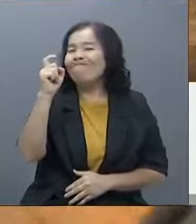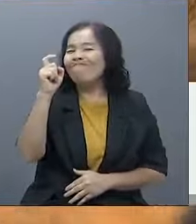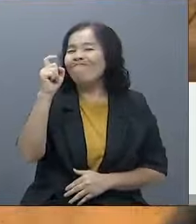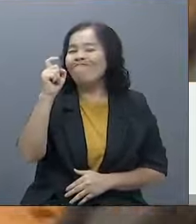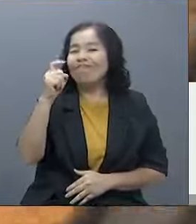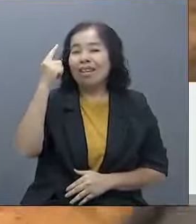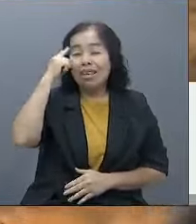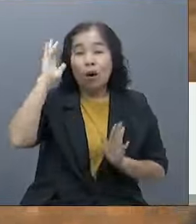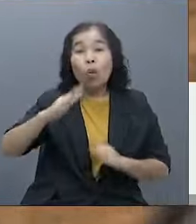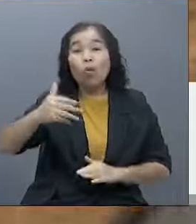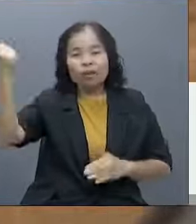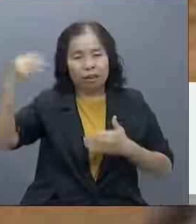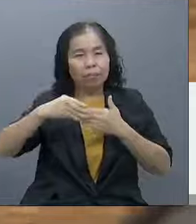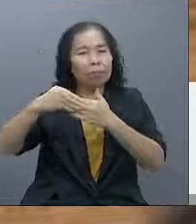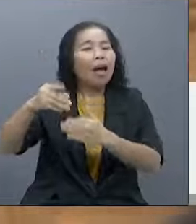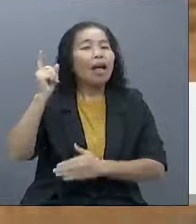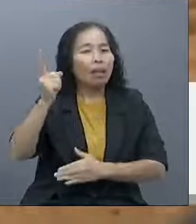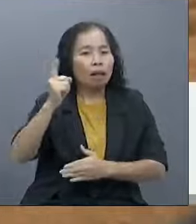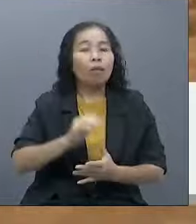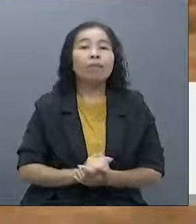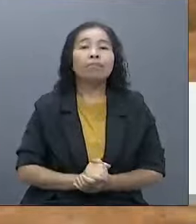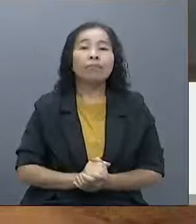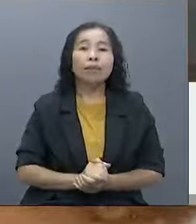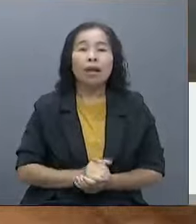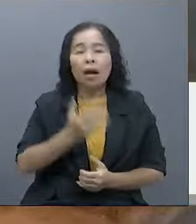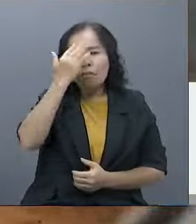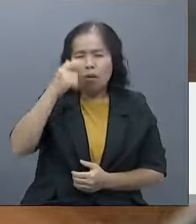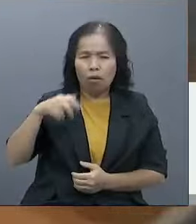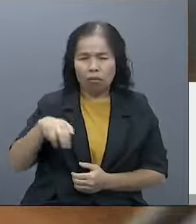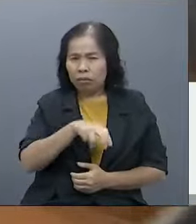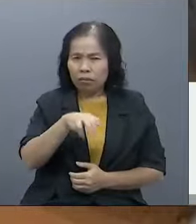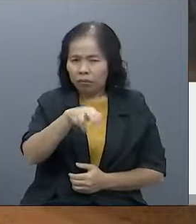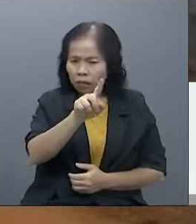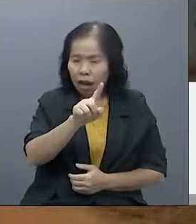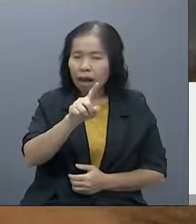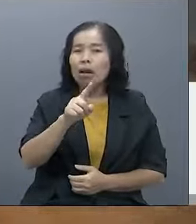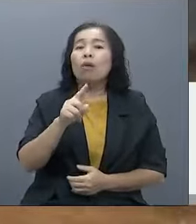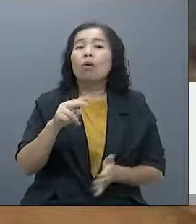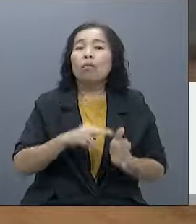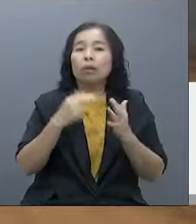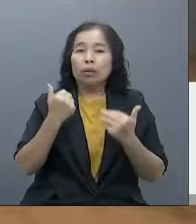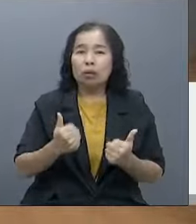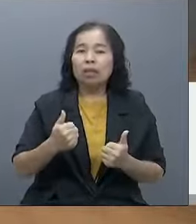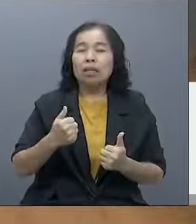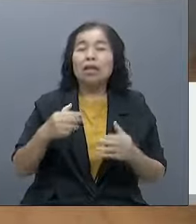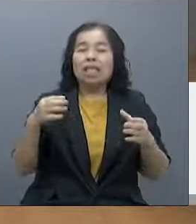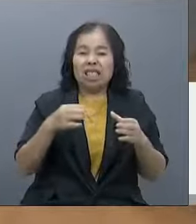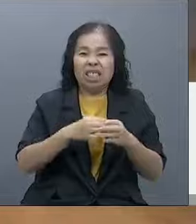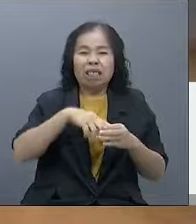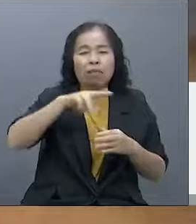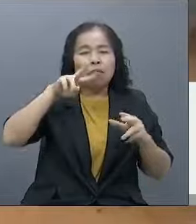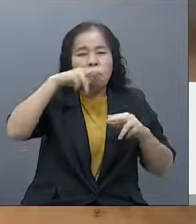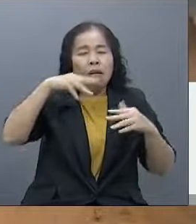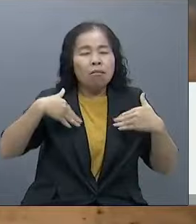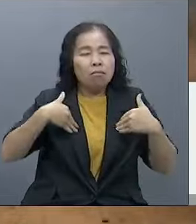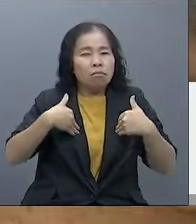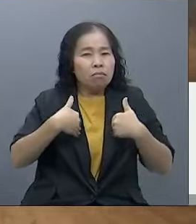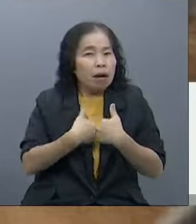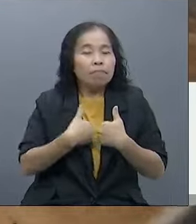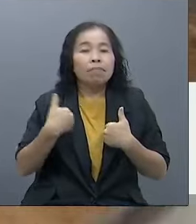ด็กไปค่ะจากสภาพพื้นที่ที่คุณผู้ชมเห็นก็คงจะต้องยอมรับนะคะว่าทีมค้นหาเหนื่อยล้าอย่างมาก